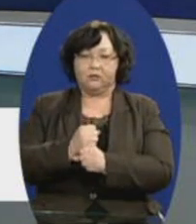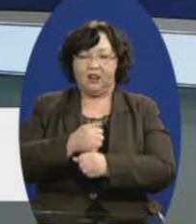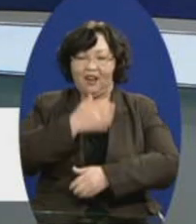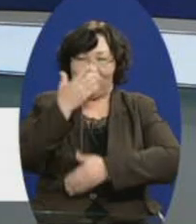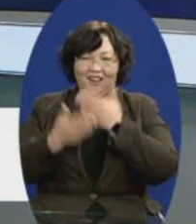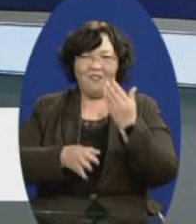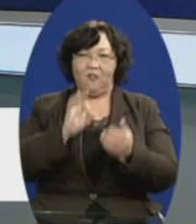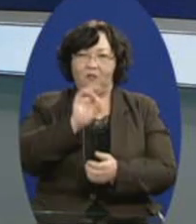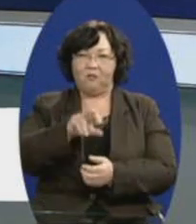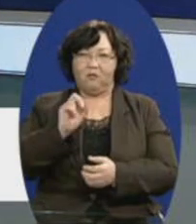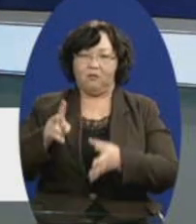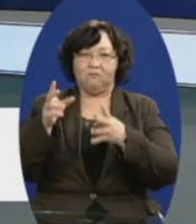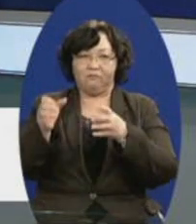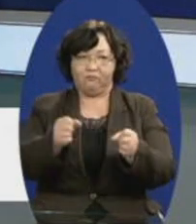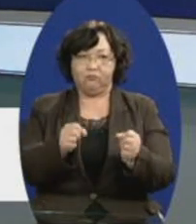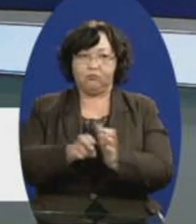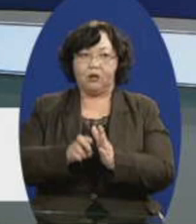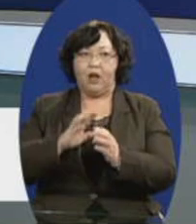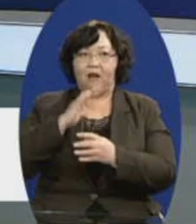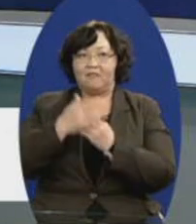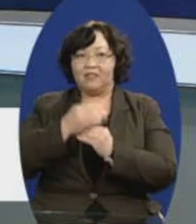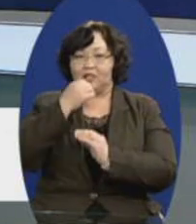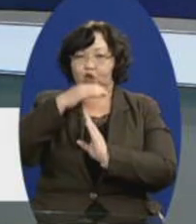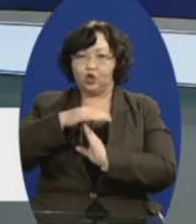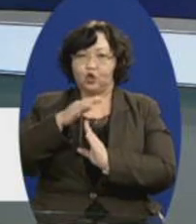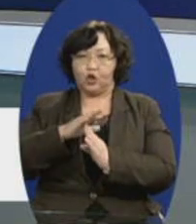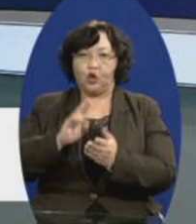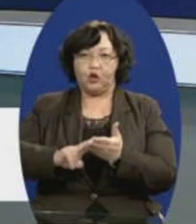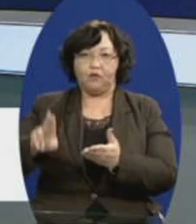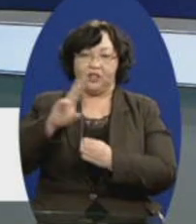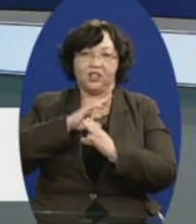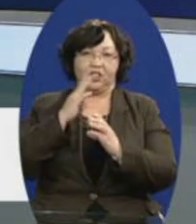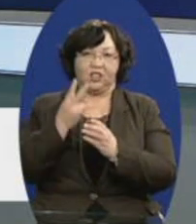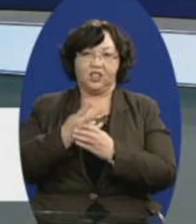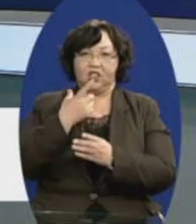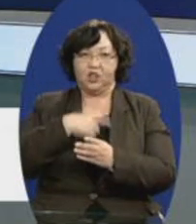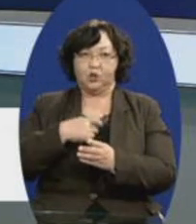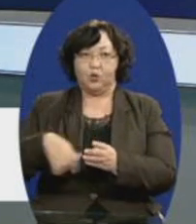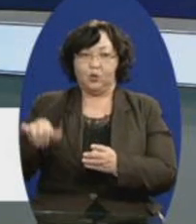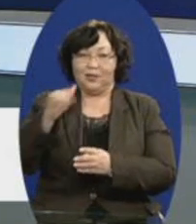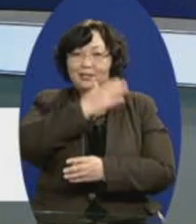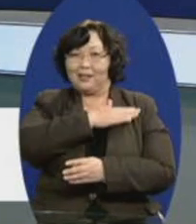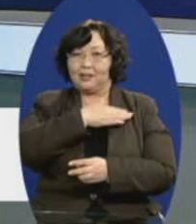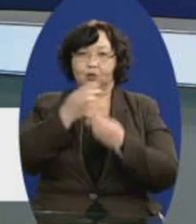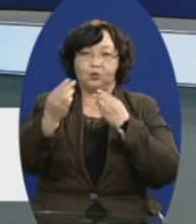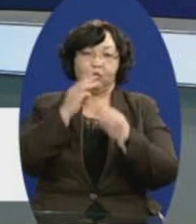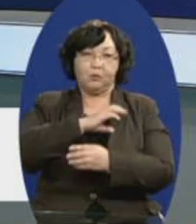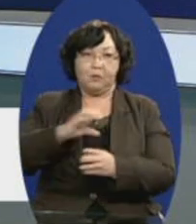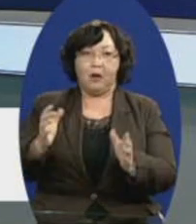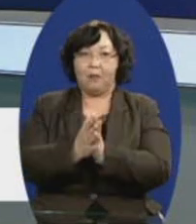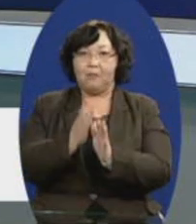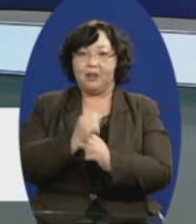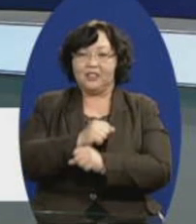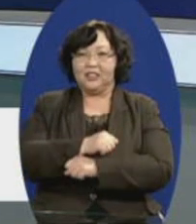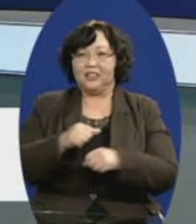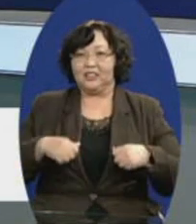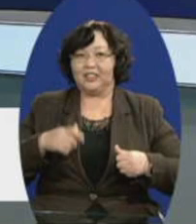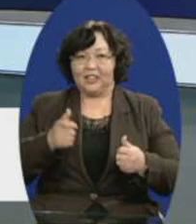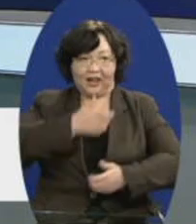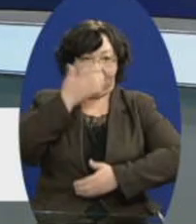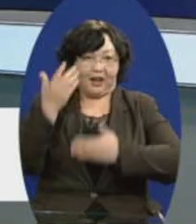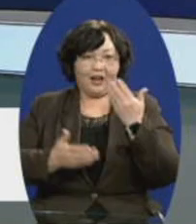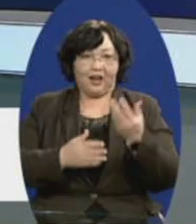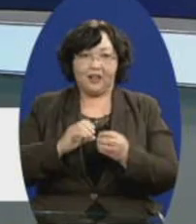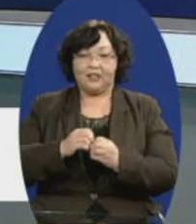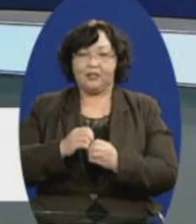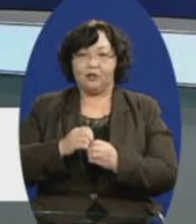мөн авилга эсрэг конвенцэд нэгдсэн улс орнуудын одоо цагдаагийн шүүх хүчний байгууллагуудтай хамтран за эдгээр иргэдийг бол ерэн суралжилж байгаа